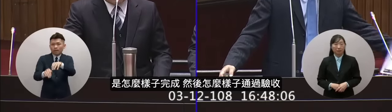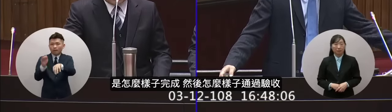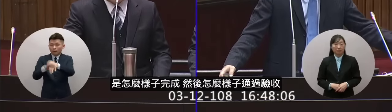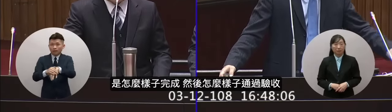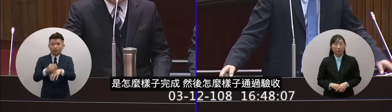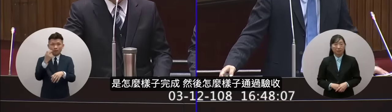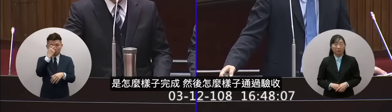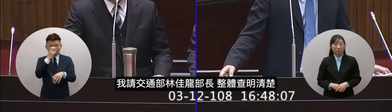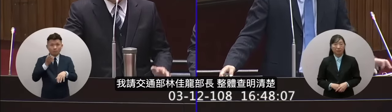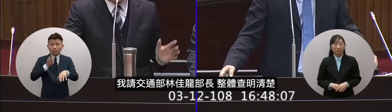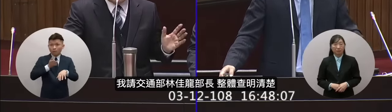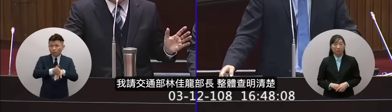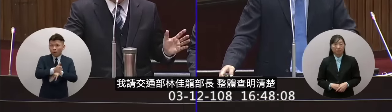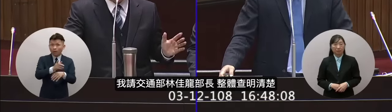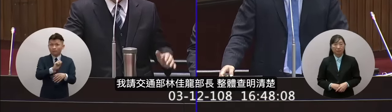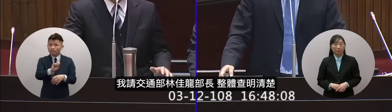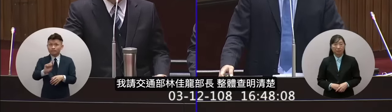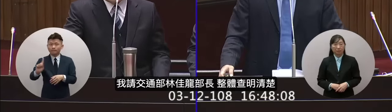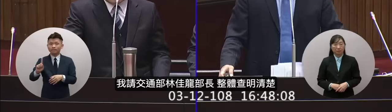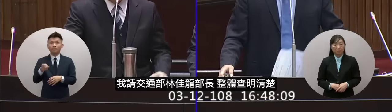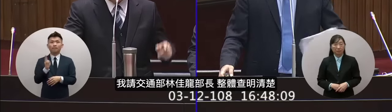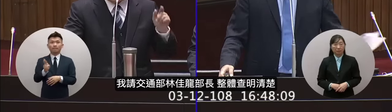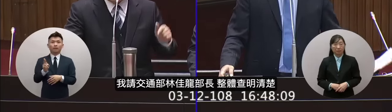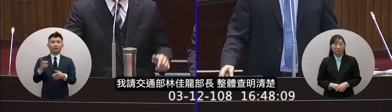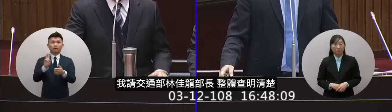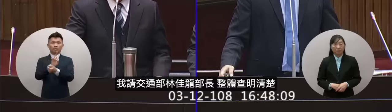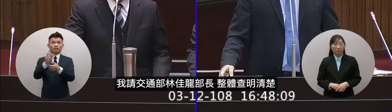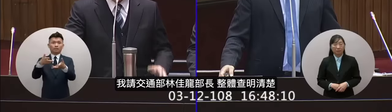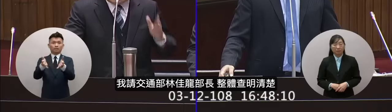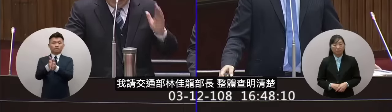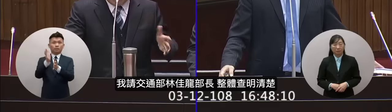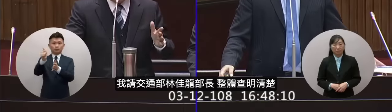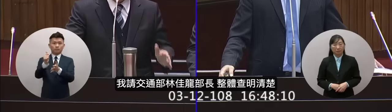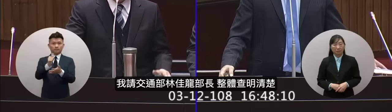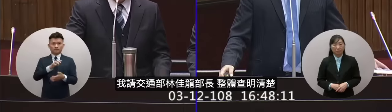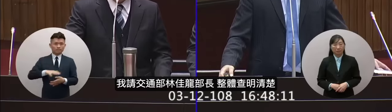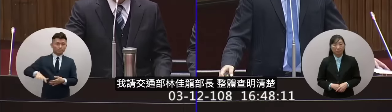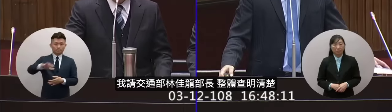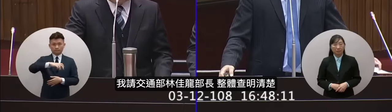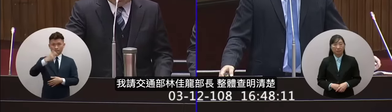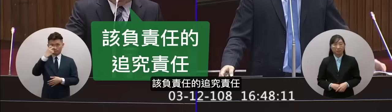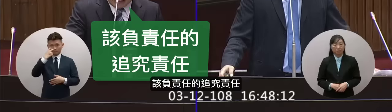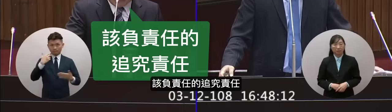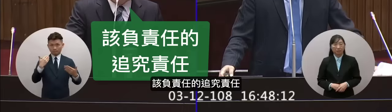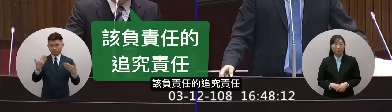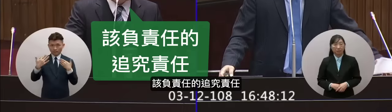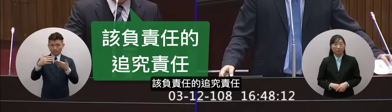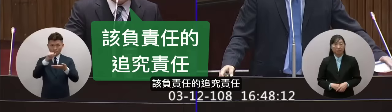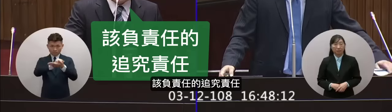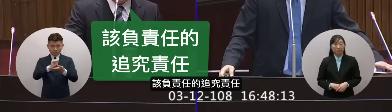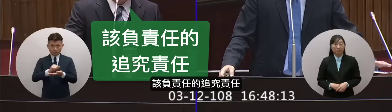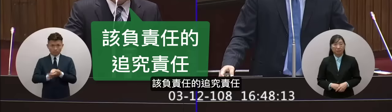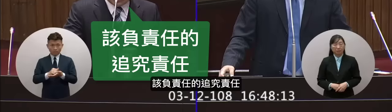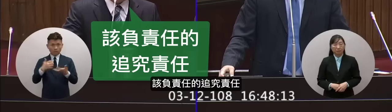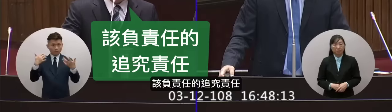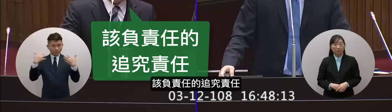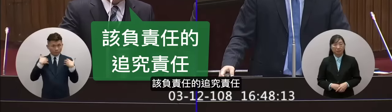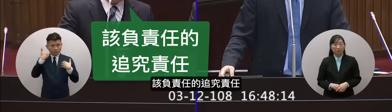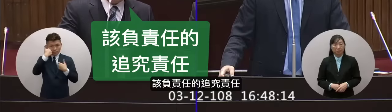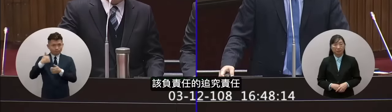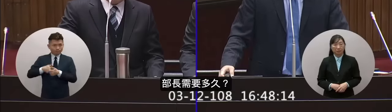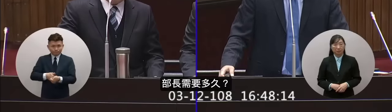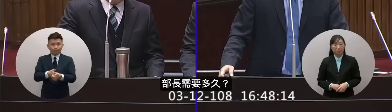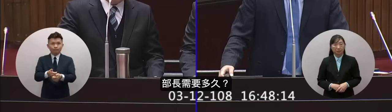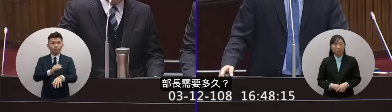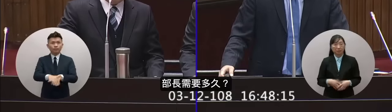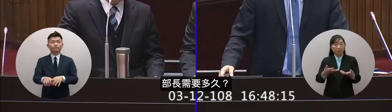么样子通过验收，我请交通部林部长整体查明清楚，该负责任的追究责